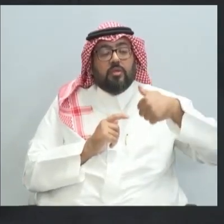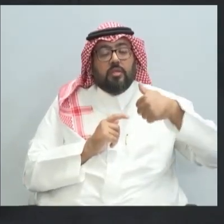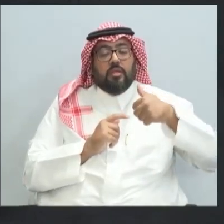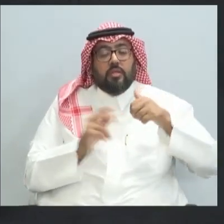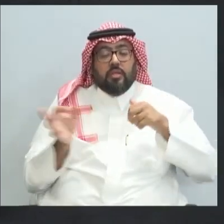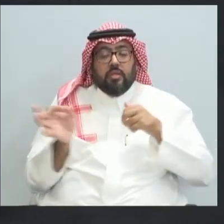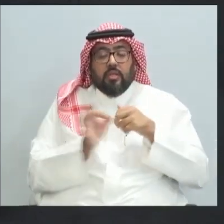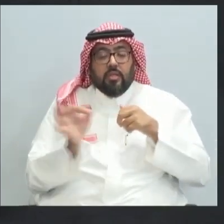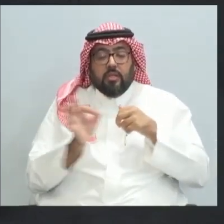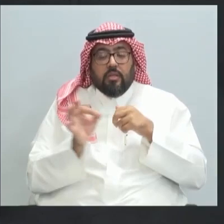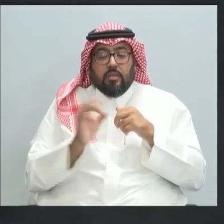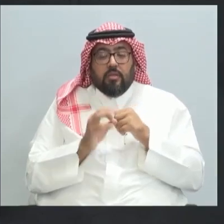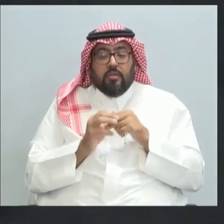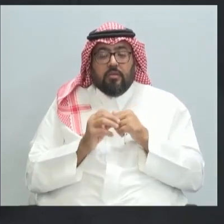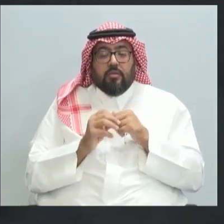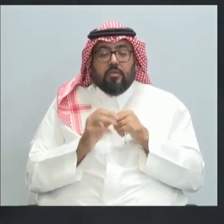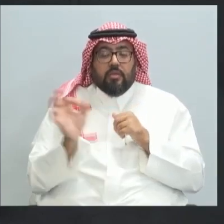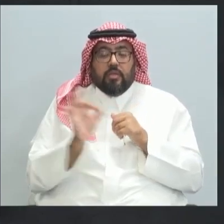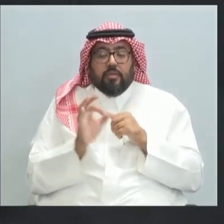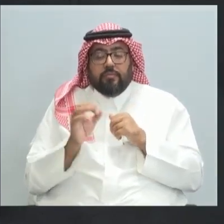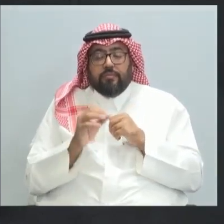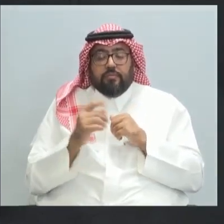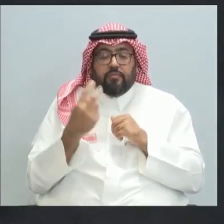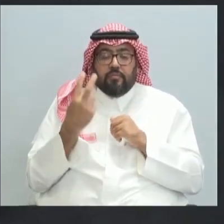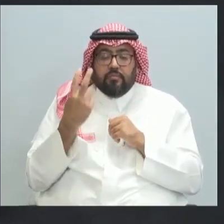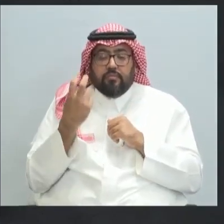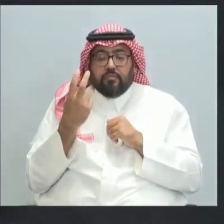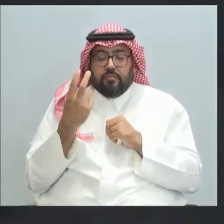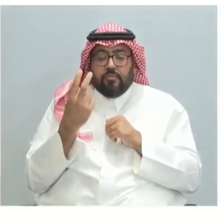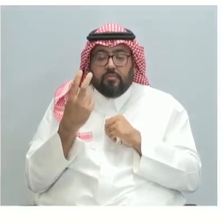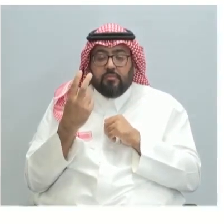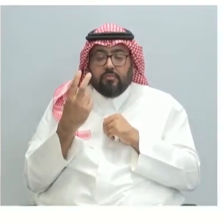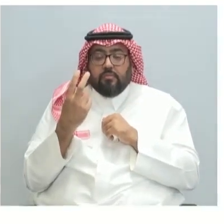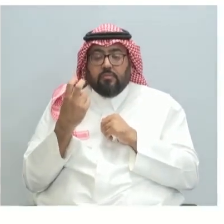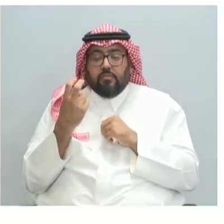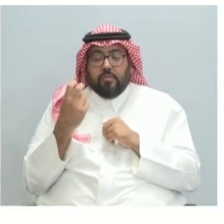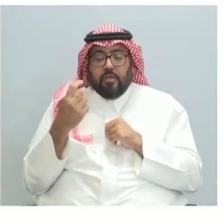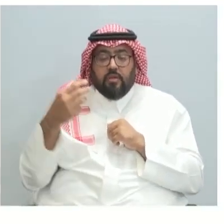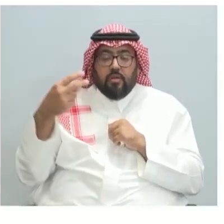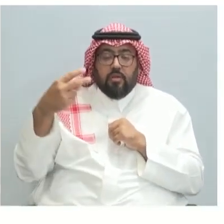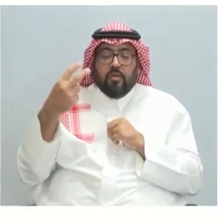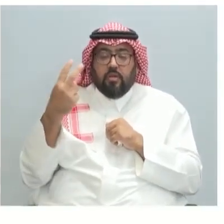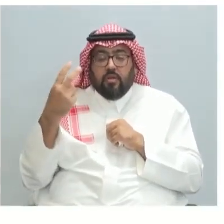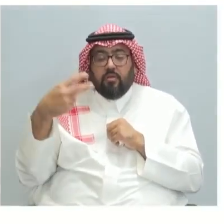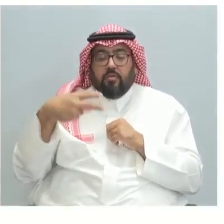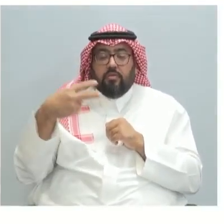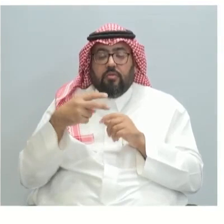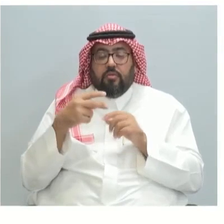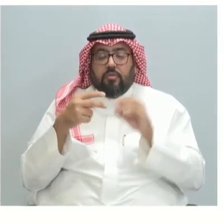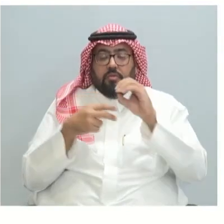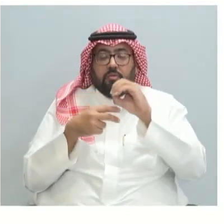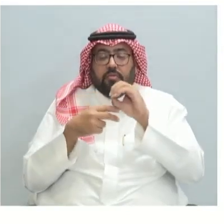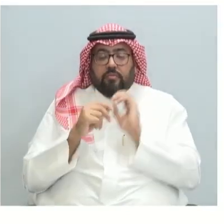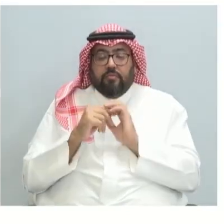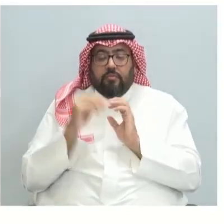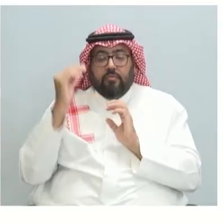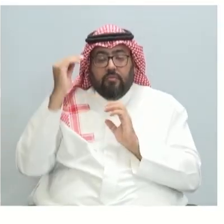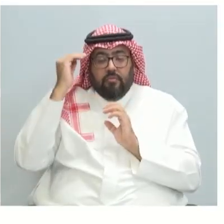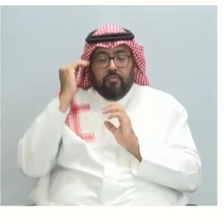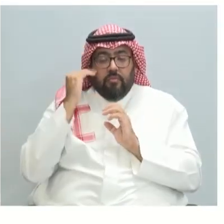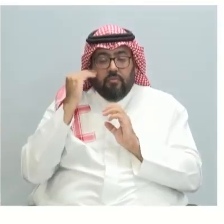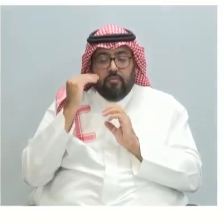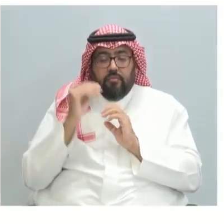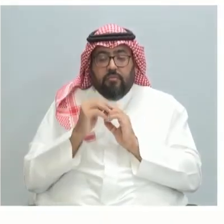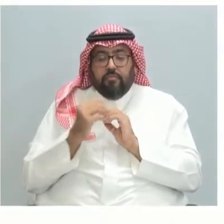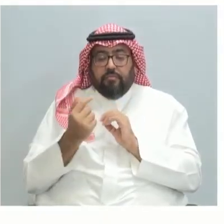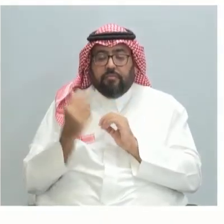الناتج سوف نجد ان الناتج يساوي تقريبا 220 درجه الان القطاع الاخر يمثل النساء بنسبه 27%